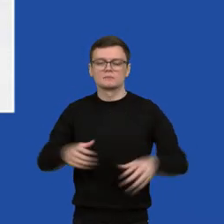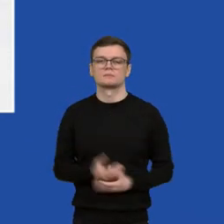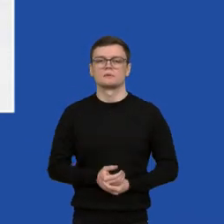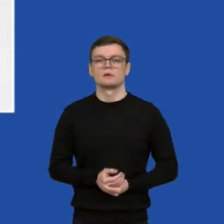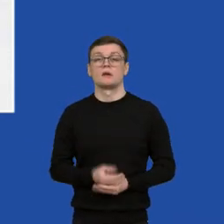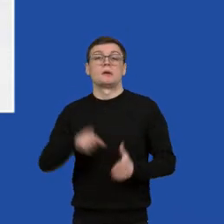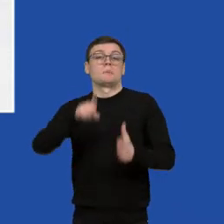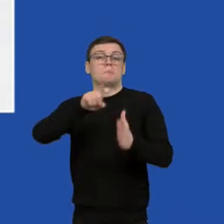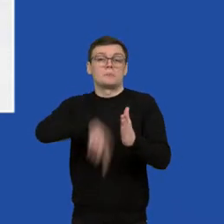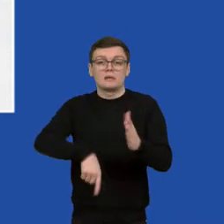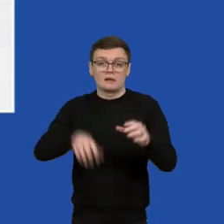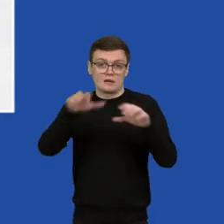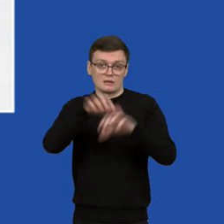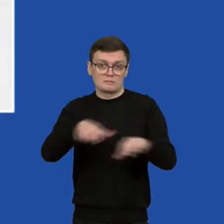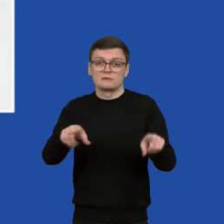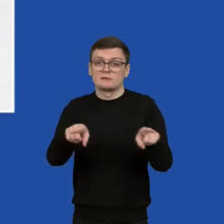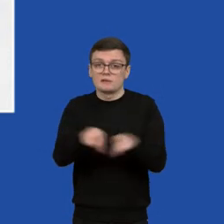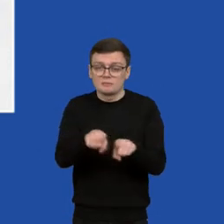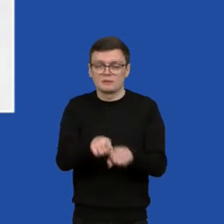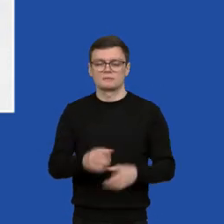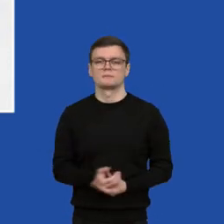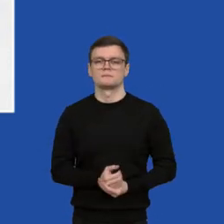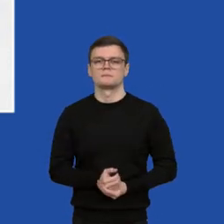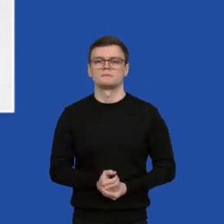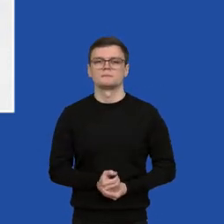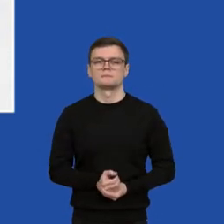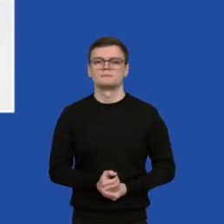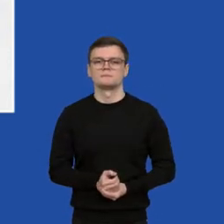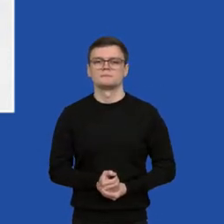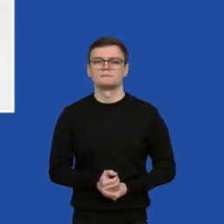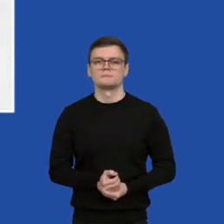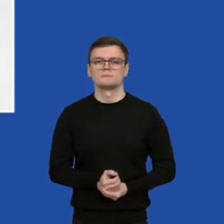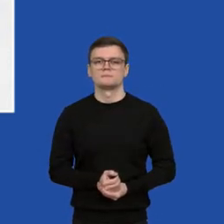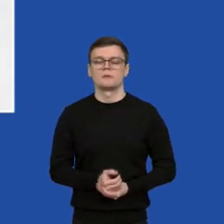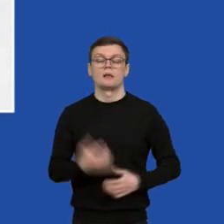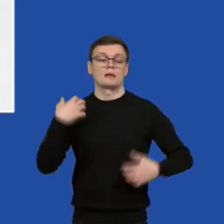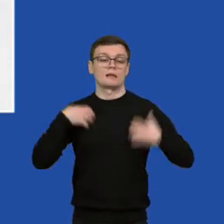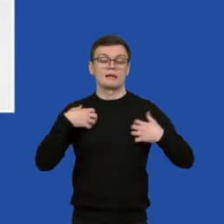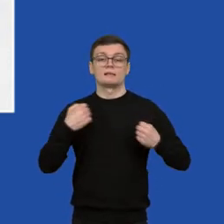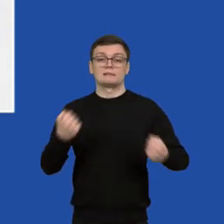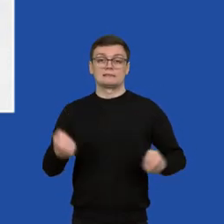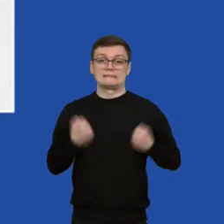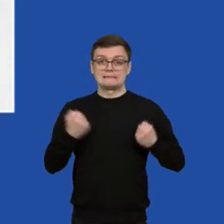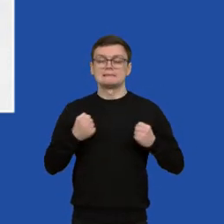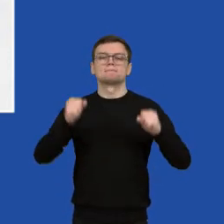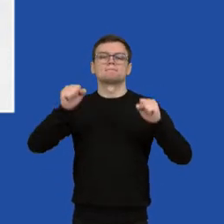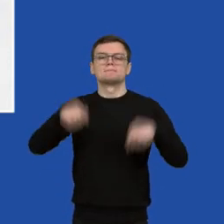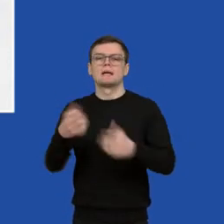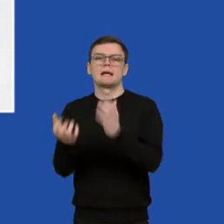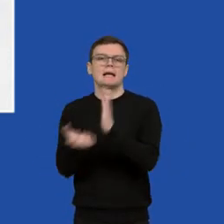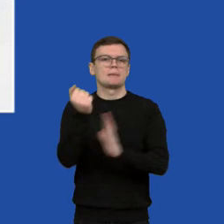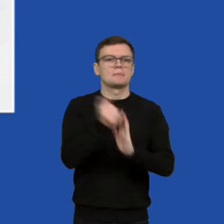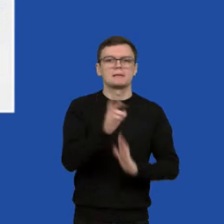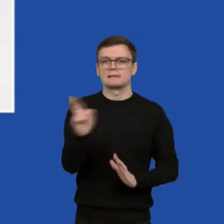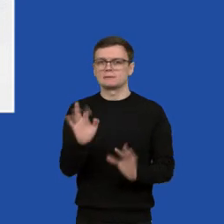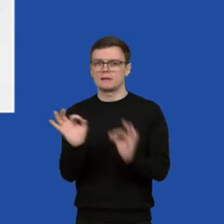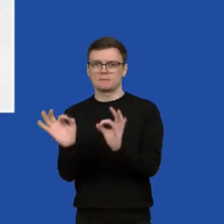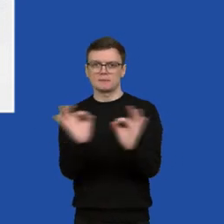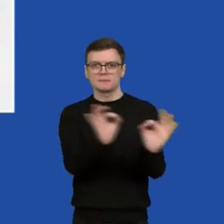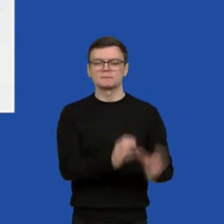nebrangaus administravimo, kad galėtumėm įdėdami greitą pastangą pasiekti efektyviausią